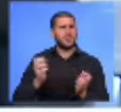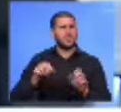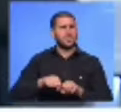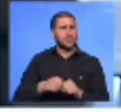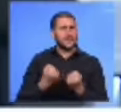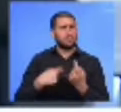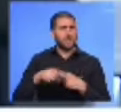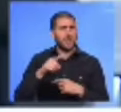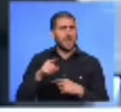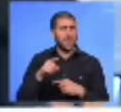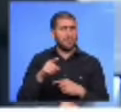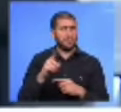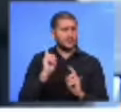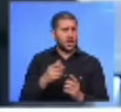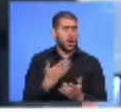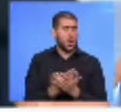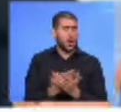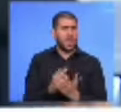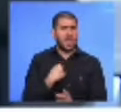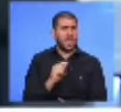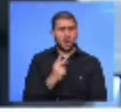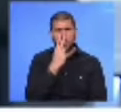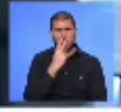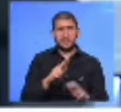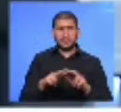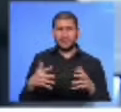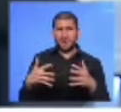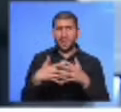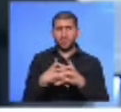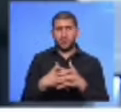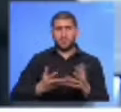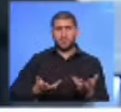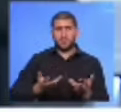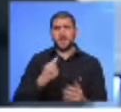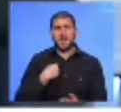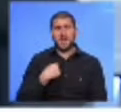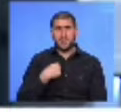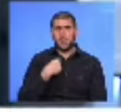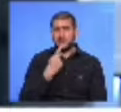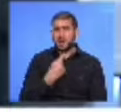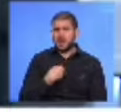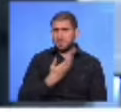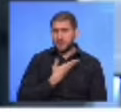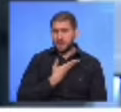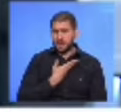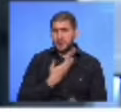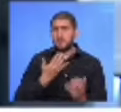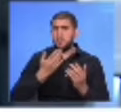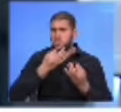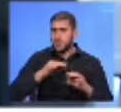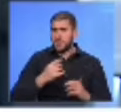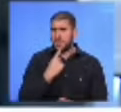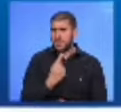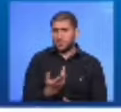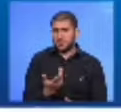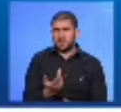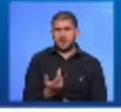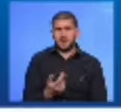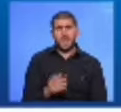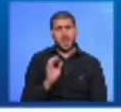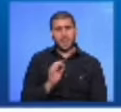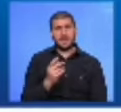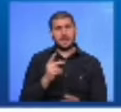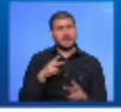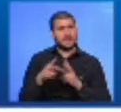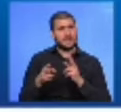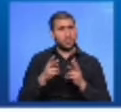טעונים הוכחה. אני לא רואה את האחדות הזאת. אני מקבל את מה. עדיין מותר לי להגיד. עדיין הצנזורה